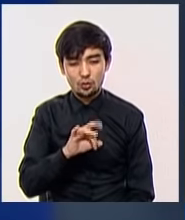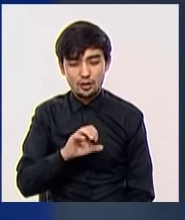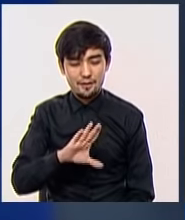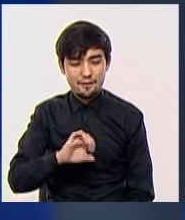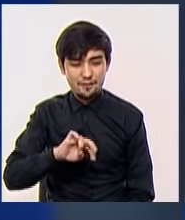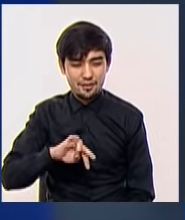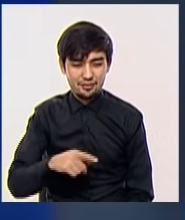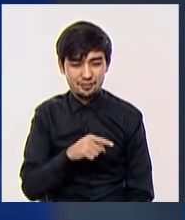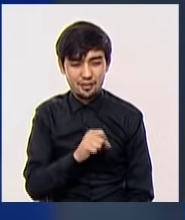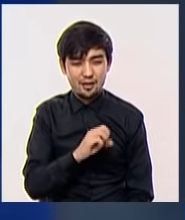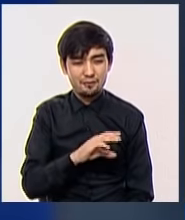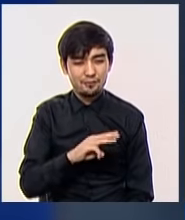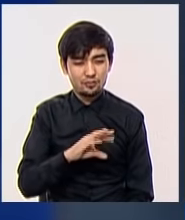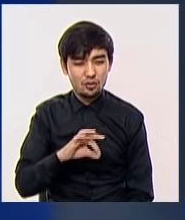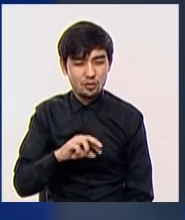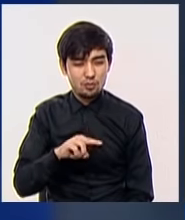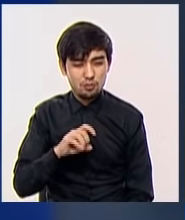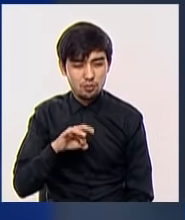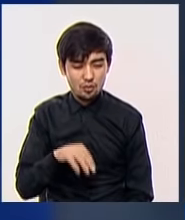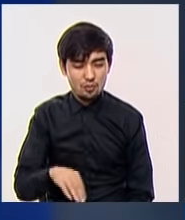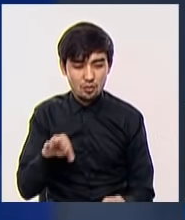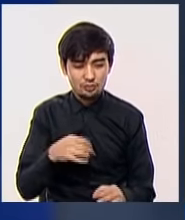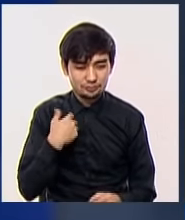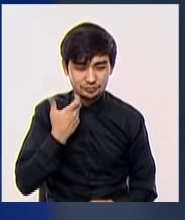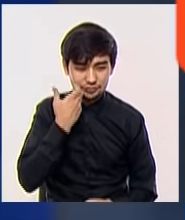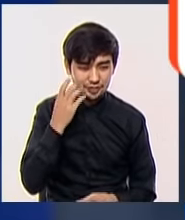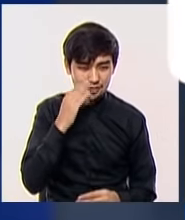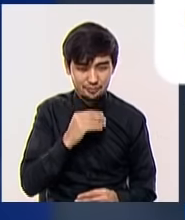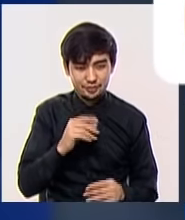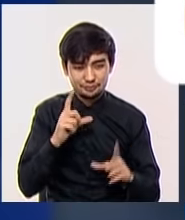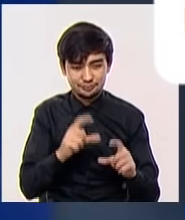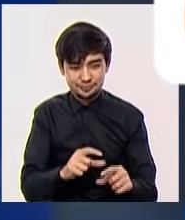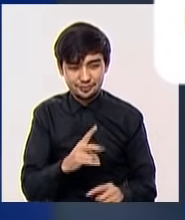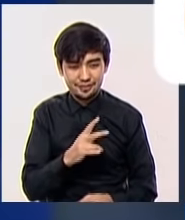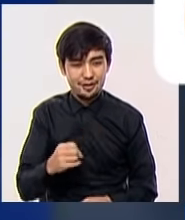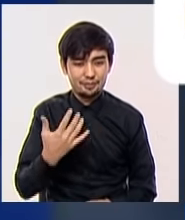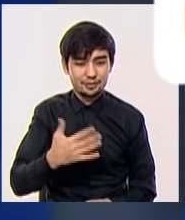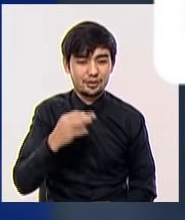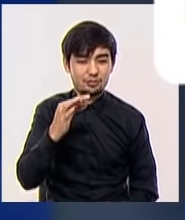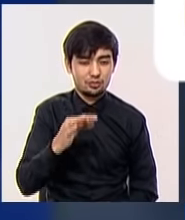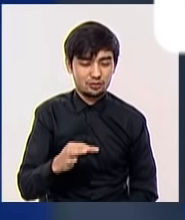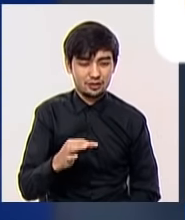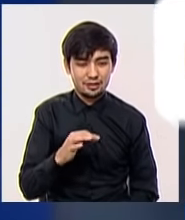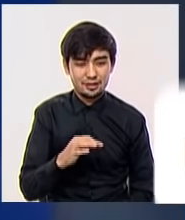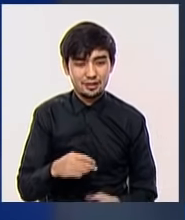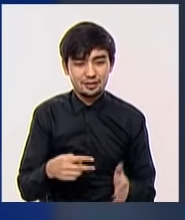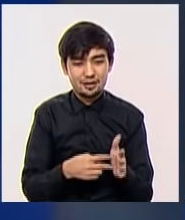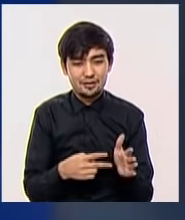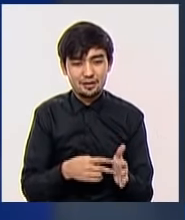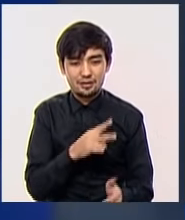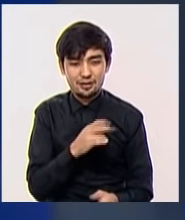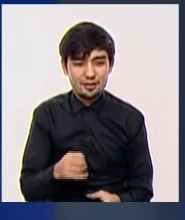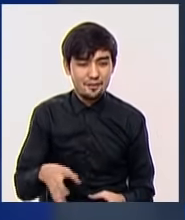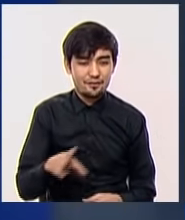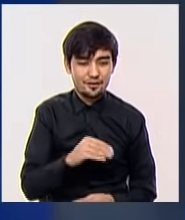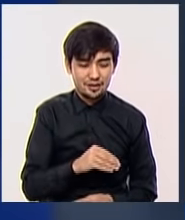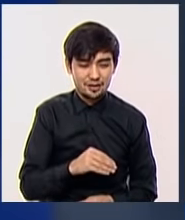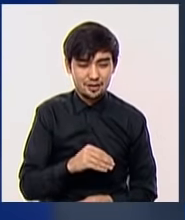автопрома принципе позволяет нам видеть на 60 процентов вставку на все